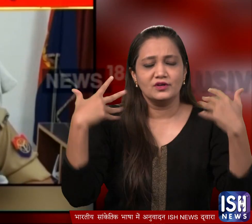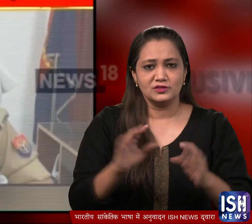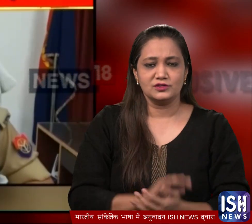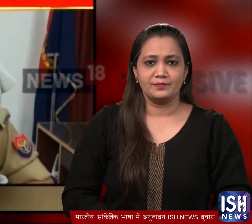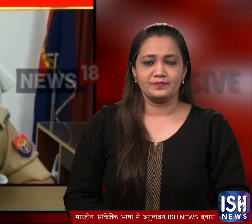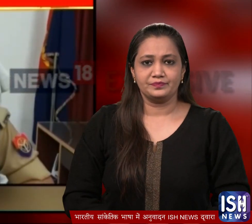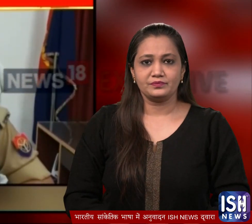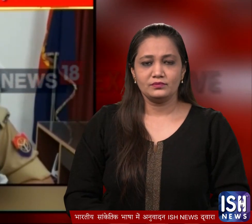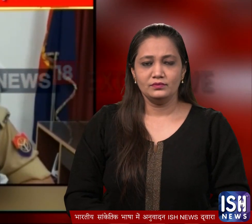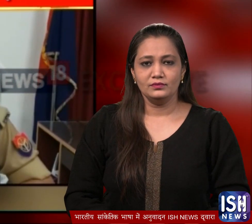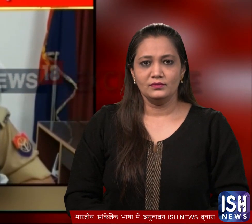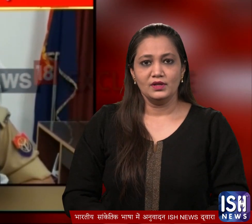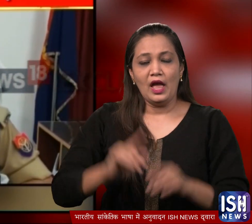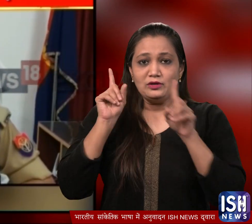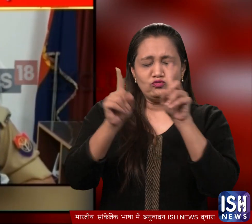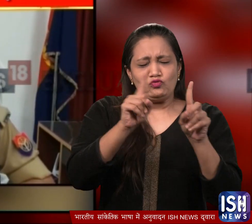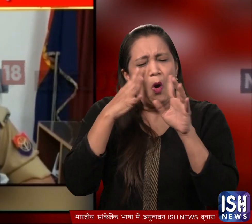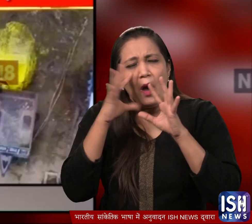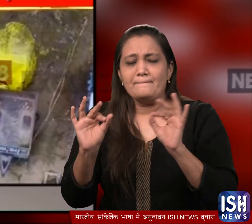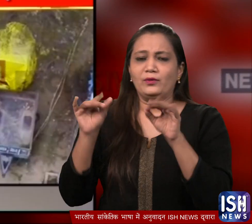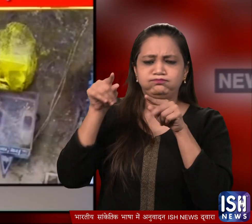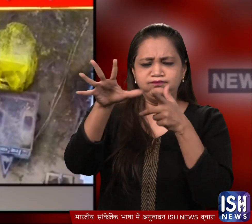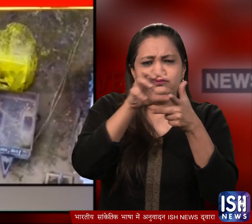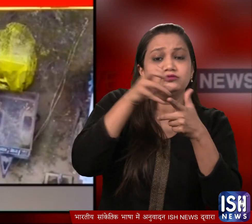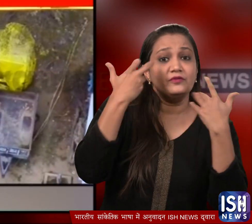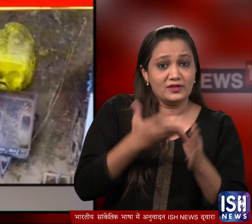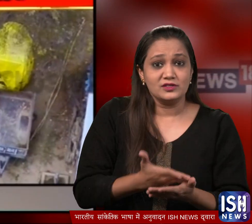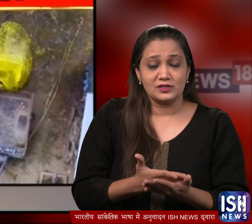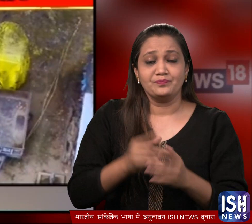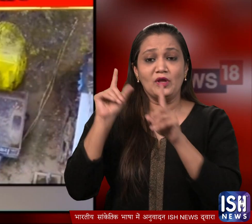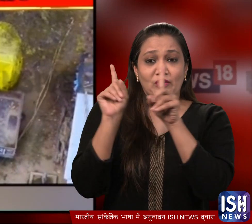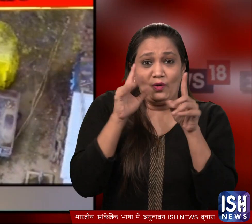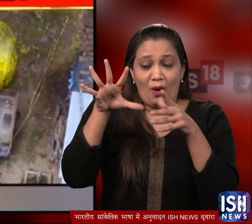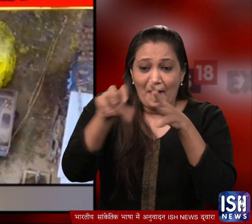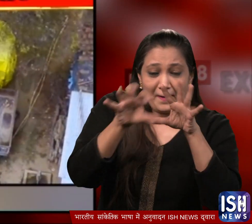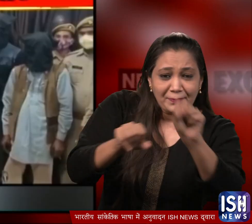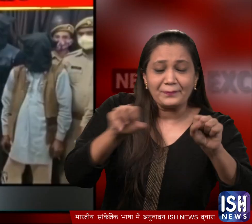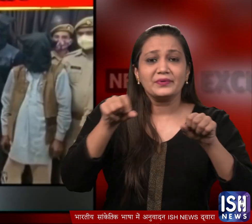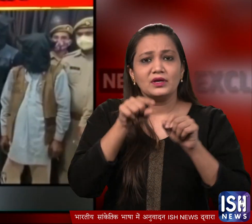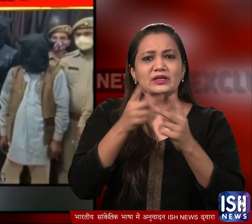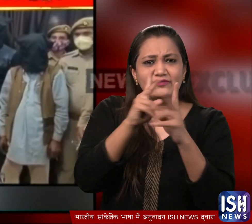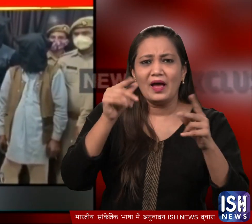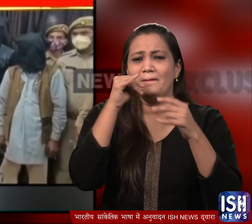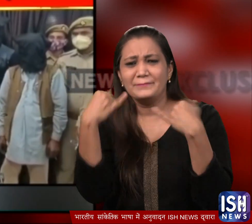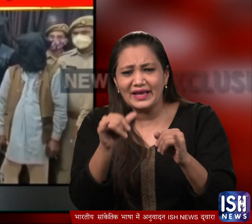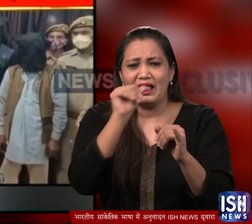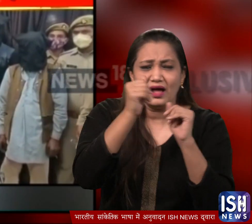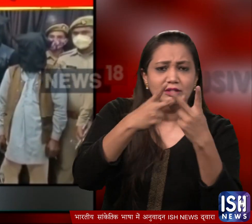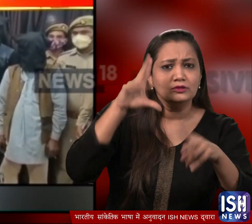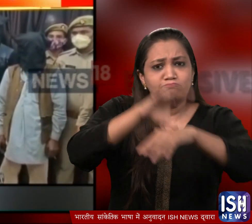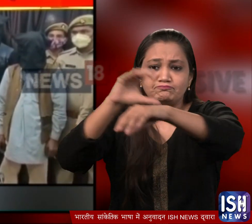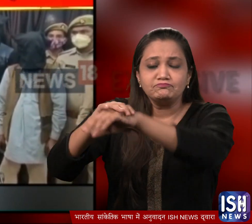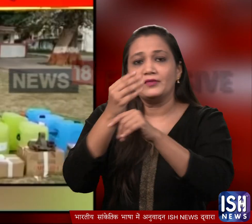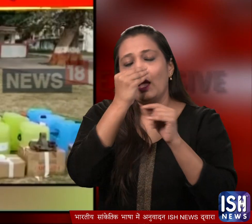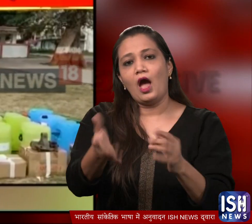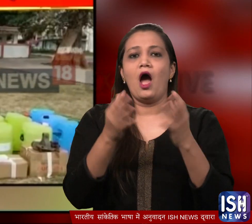है, उसमें ड्रोन का इसमें अहम भूमिका रही है। बताया गया कि ड्रोन का इस्तेमाल करने की वजह से पुलिस अवैध शराब के कई कारोबारियों को पकड़ने